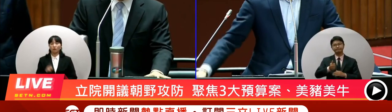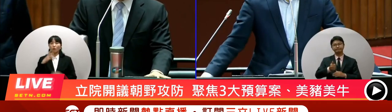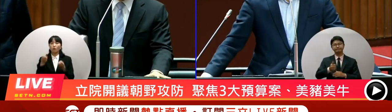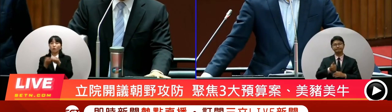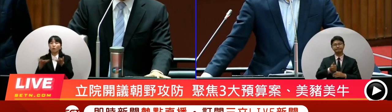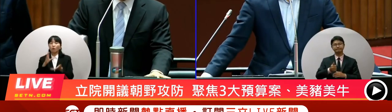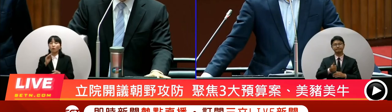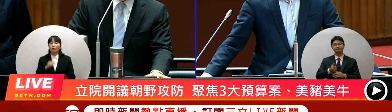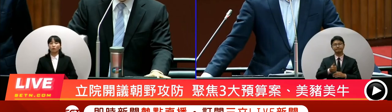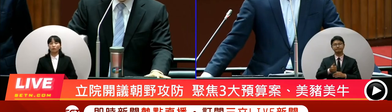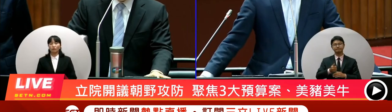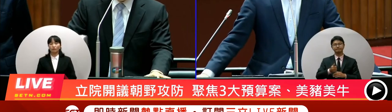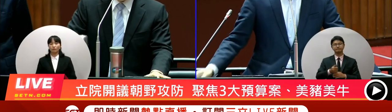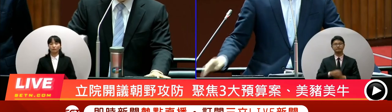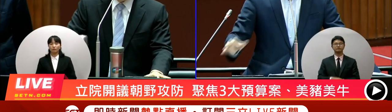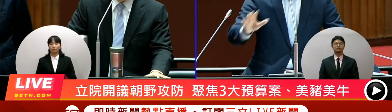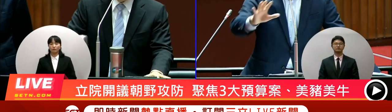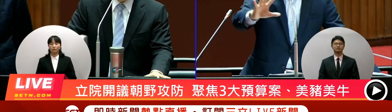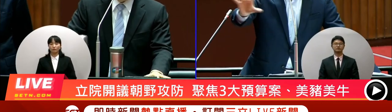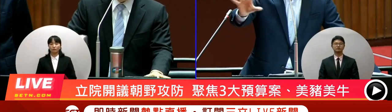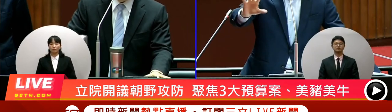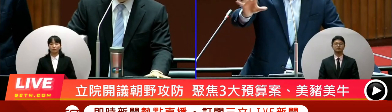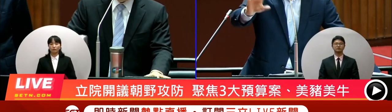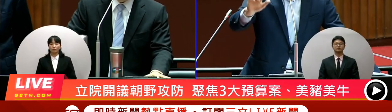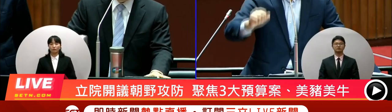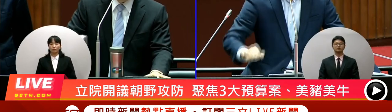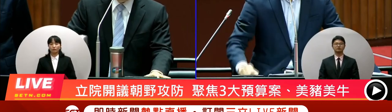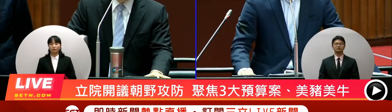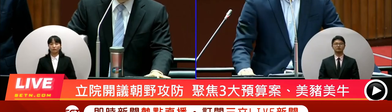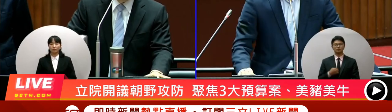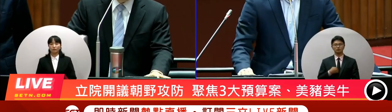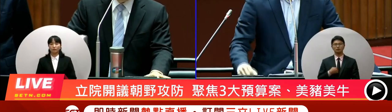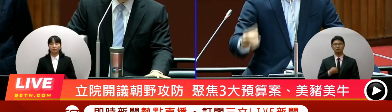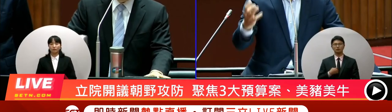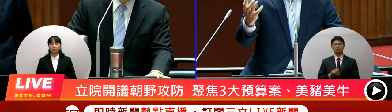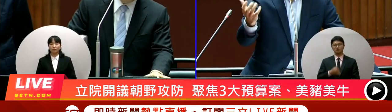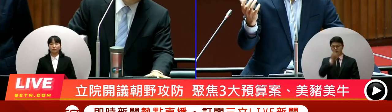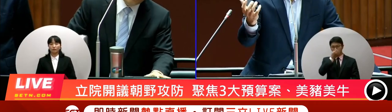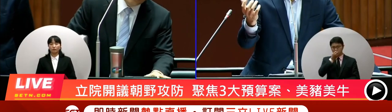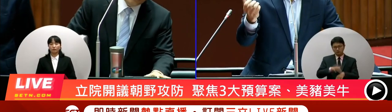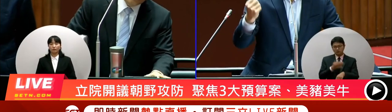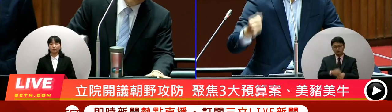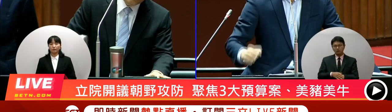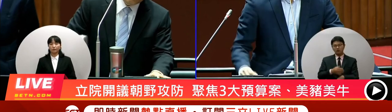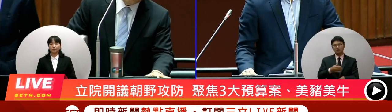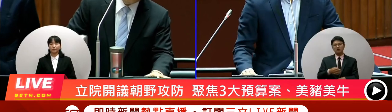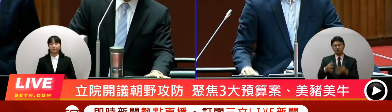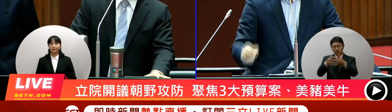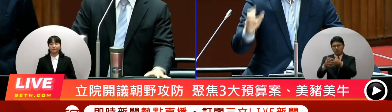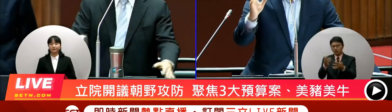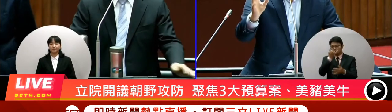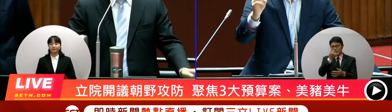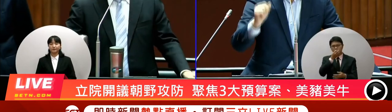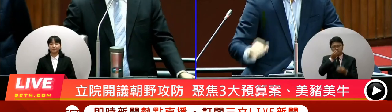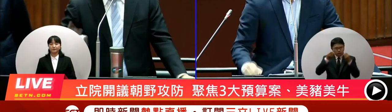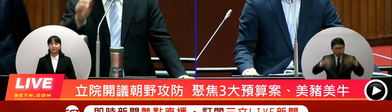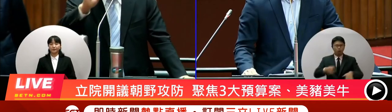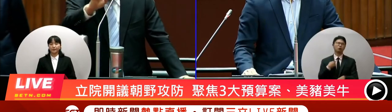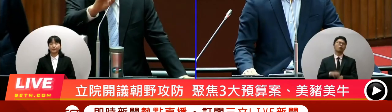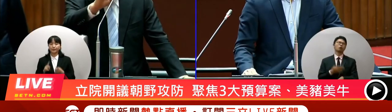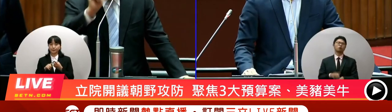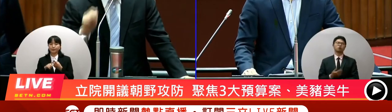吗？ 我不会吃猪肉，哦，吃这么多的美国猪肉，所以院长，我告诉你，